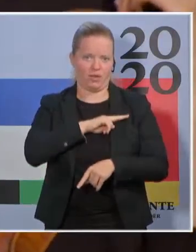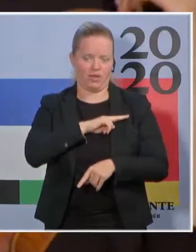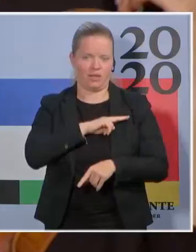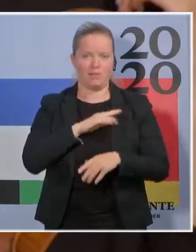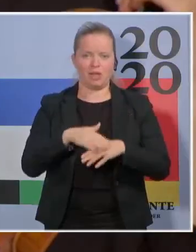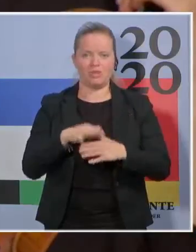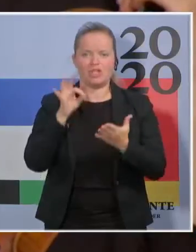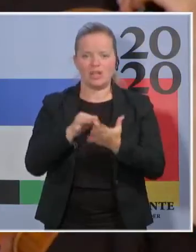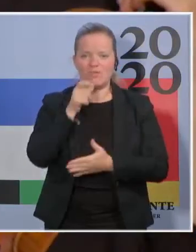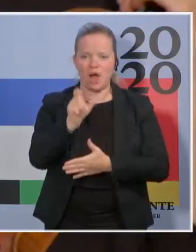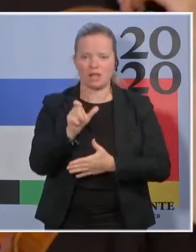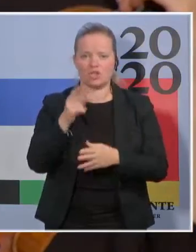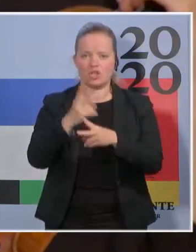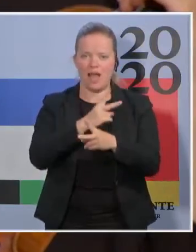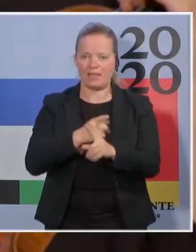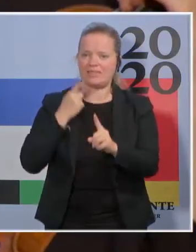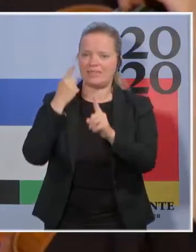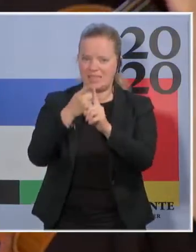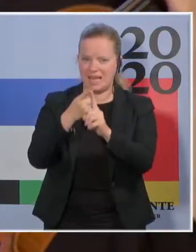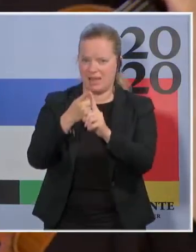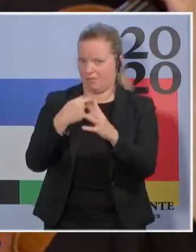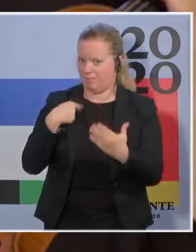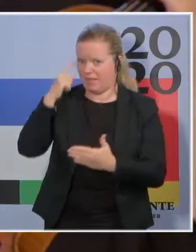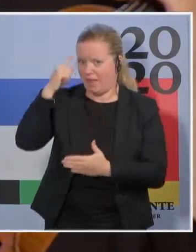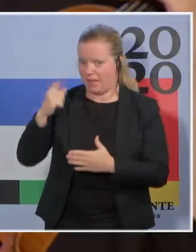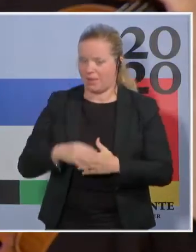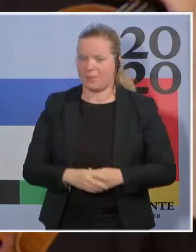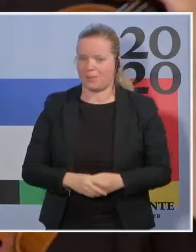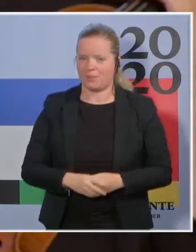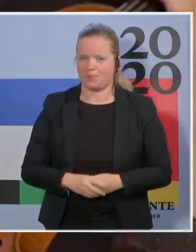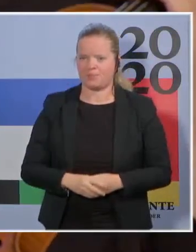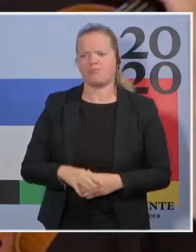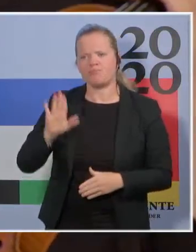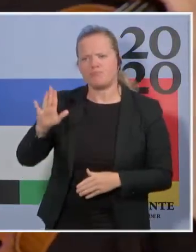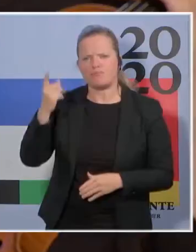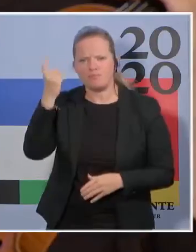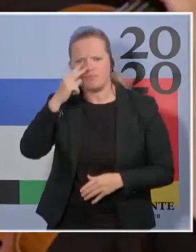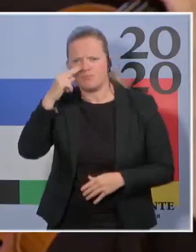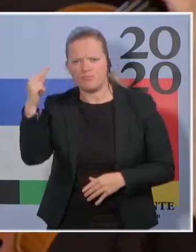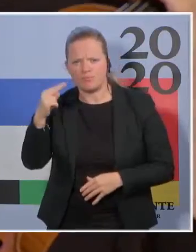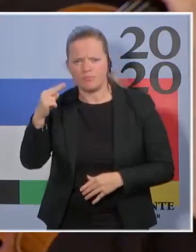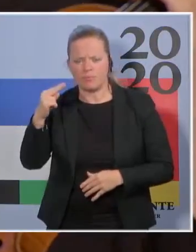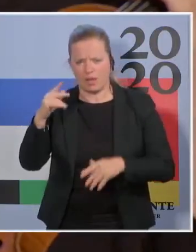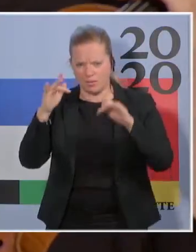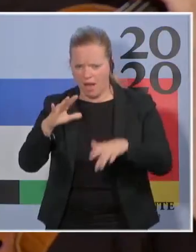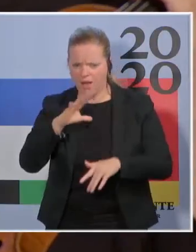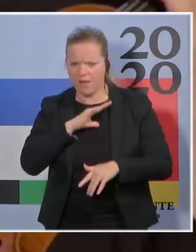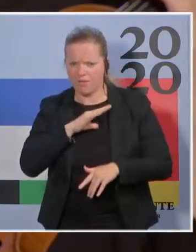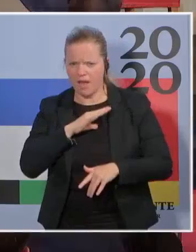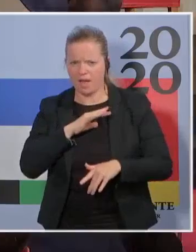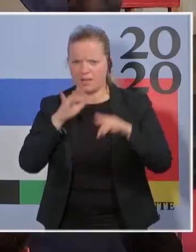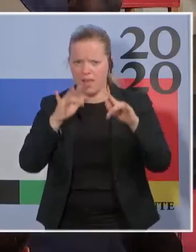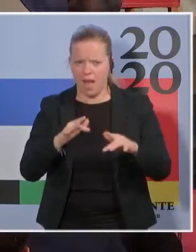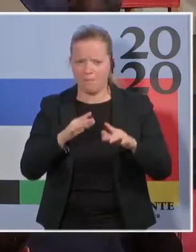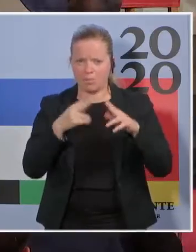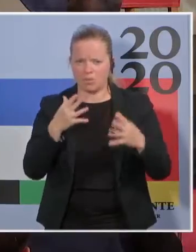das Stichwort Staatsziele denke. Sehen Sie eigentlich die Gefahr einer Überfrachtung,